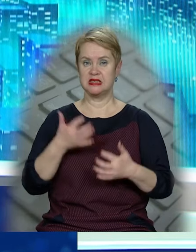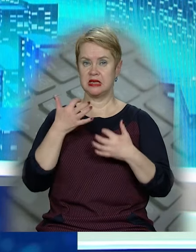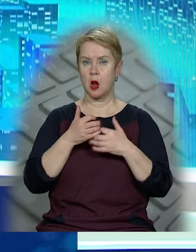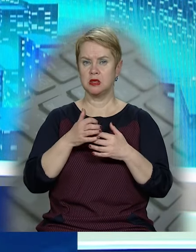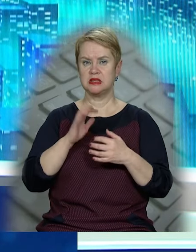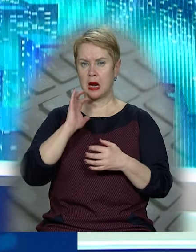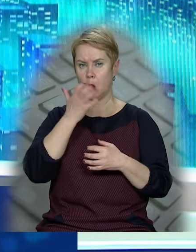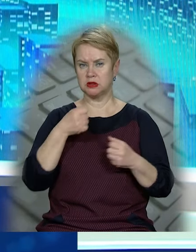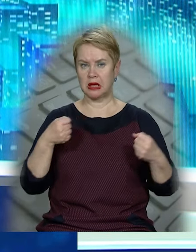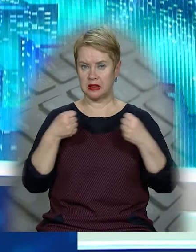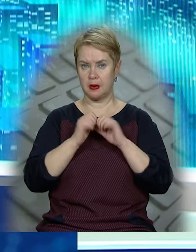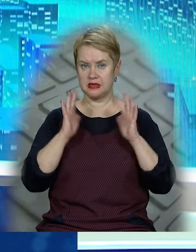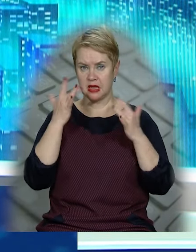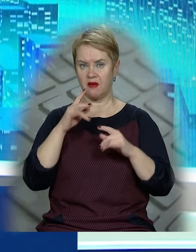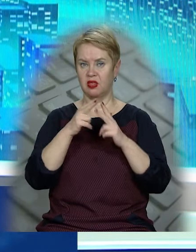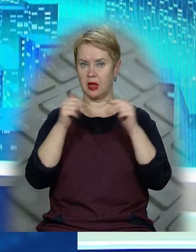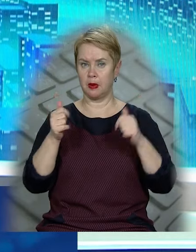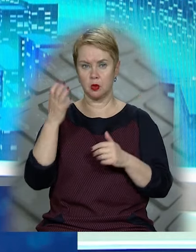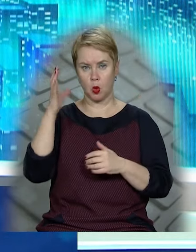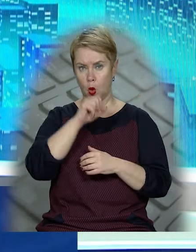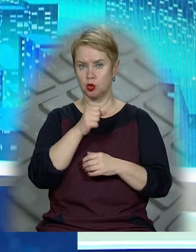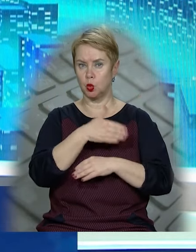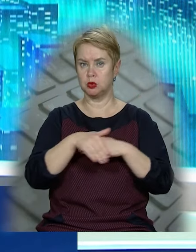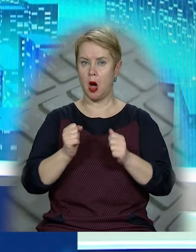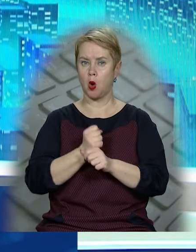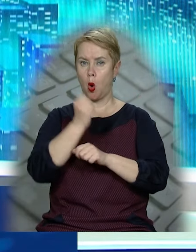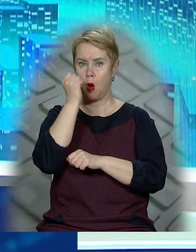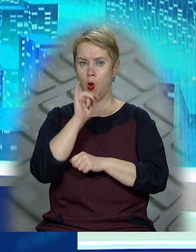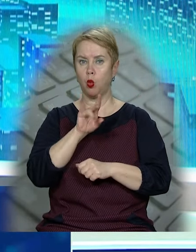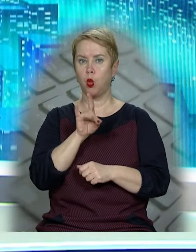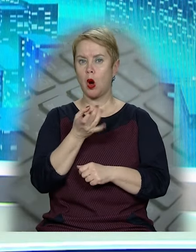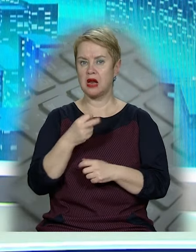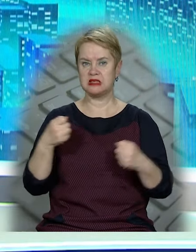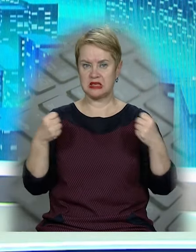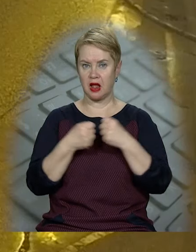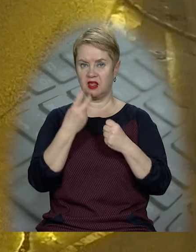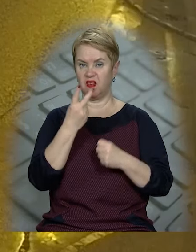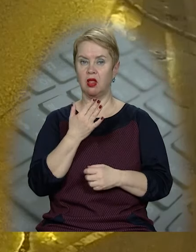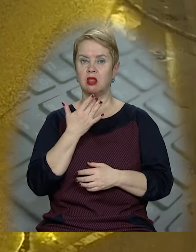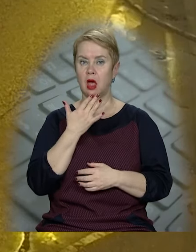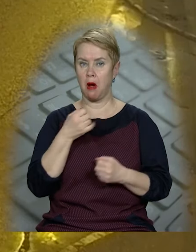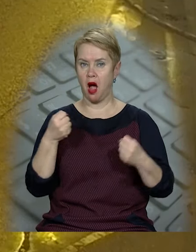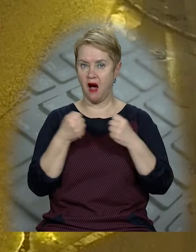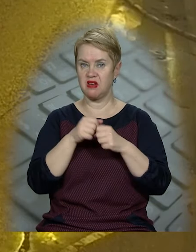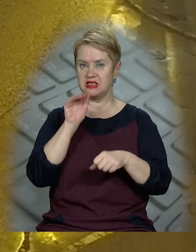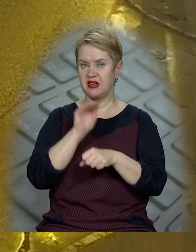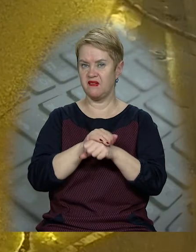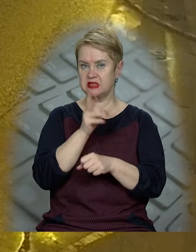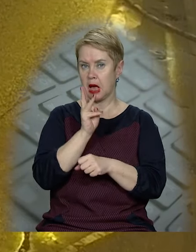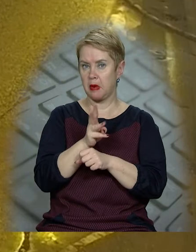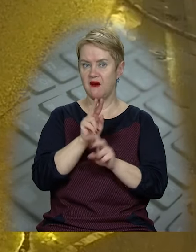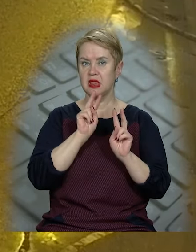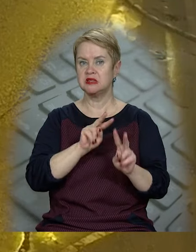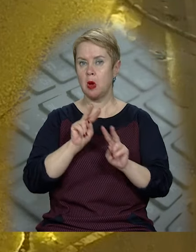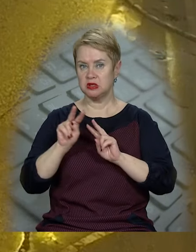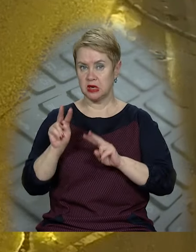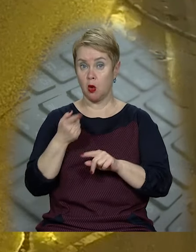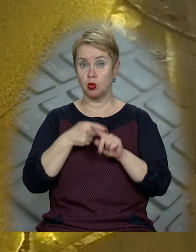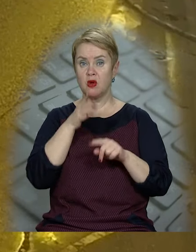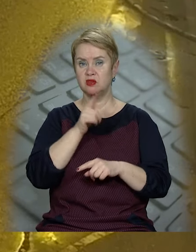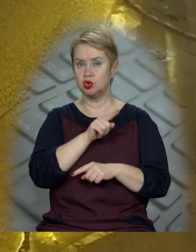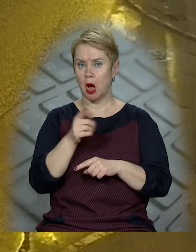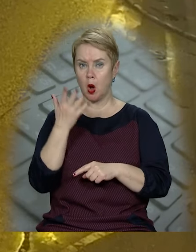Серйозна ДТП сталася цієї ночі у Дніпрі. На перетині вулиць Робочої та Уральської зіткнулись дві іномарки. Аварію зафіксували камери відеоспостереження. У